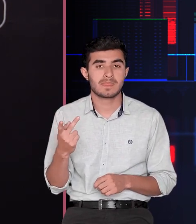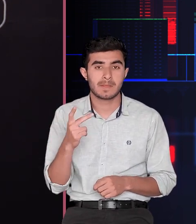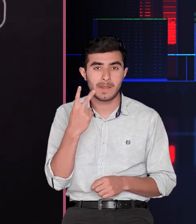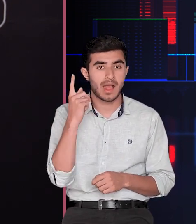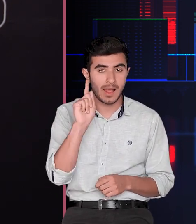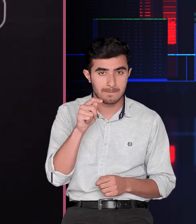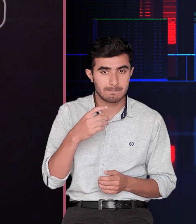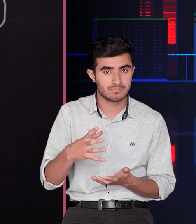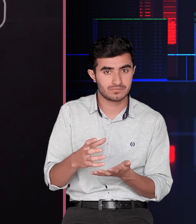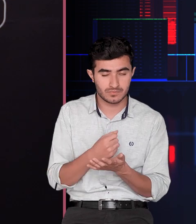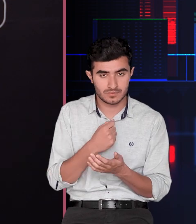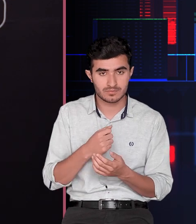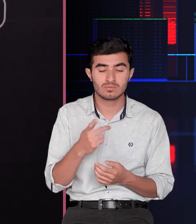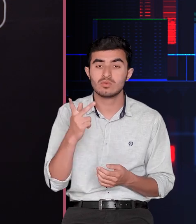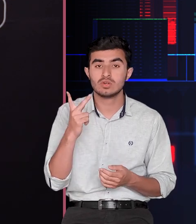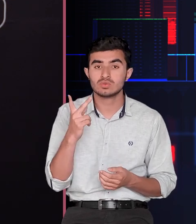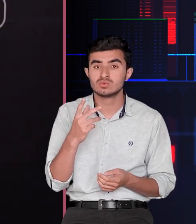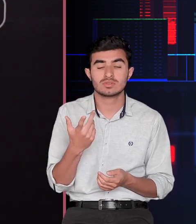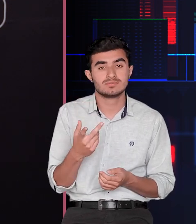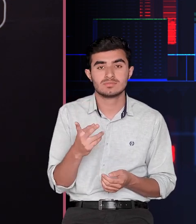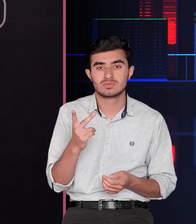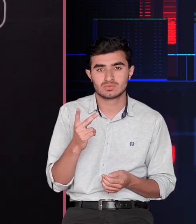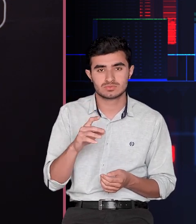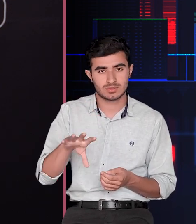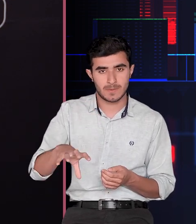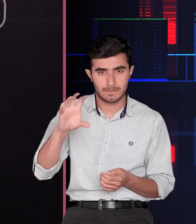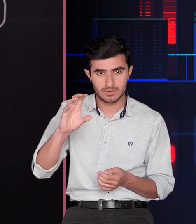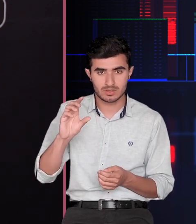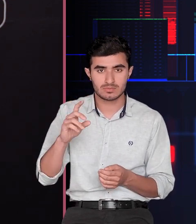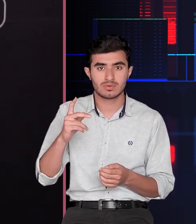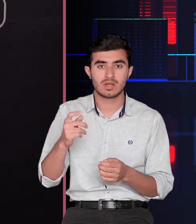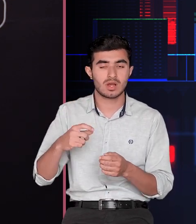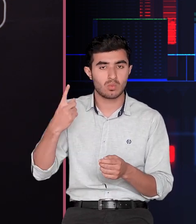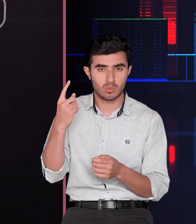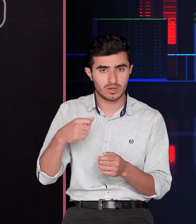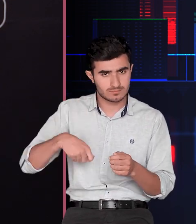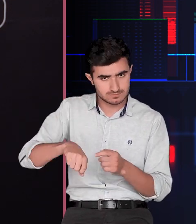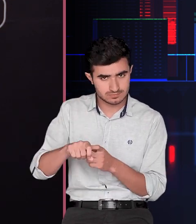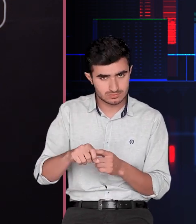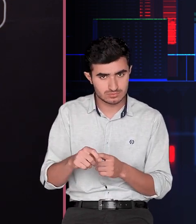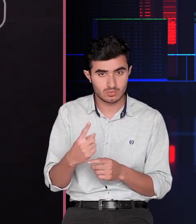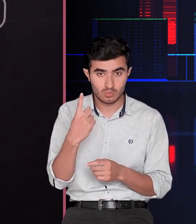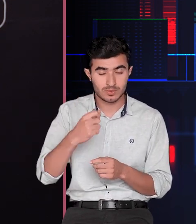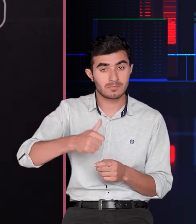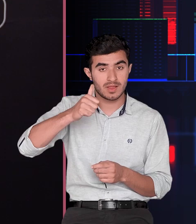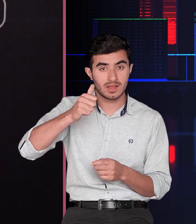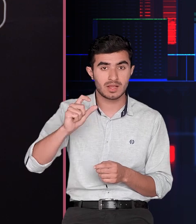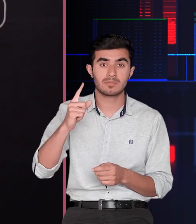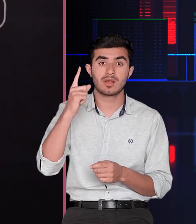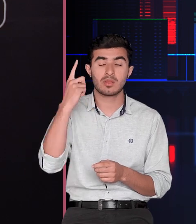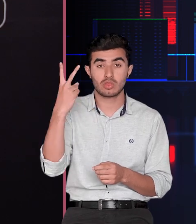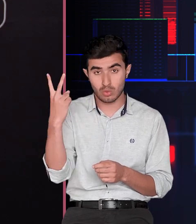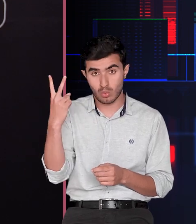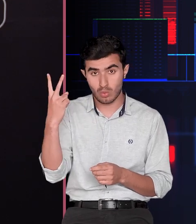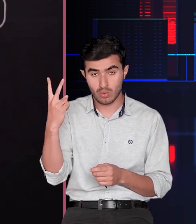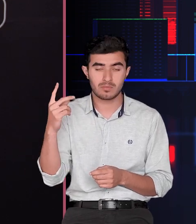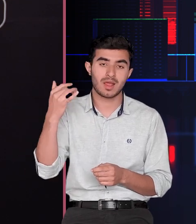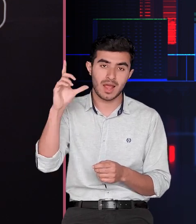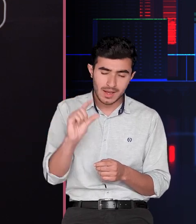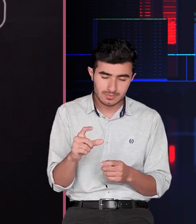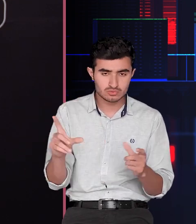है। तो इस तरह सिंगल भी है, सेक्शन ऑफ 4 भी है। इवन देन कुछ मुकाबलों में